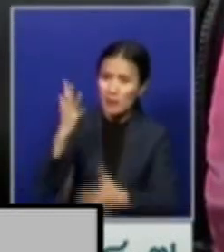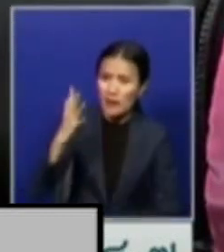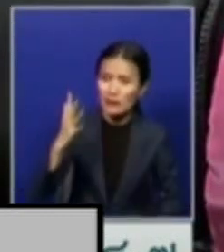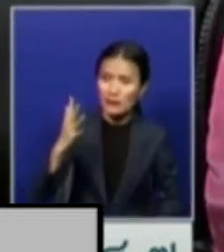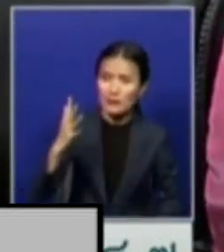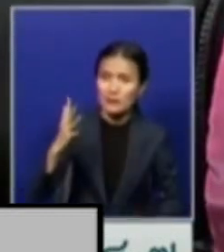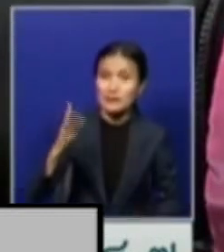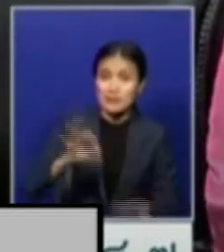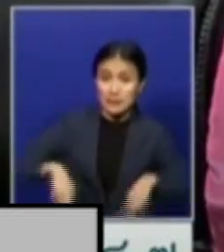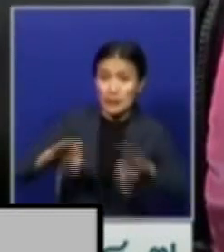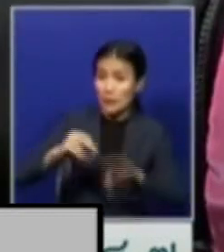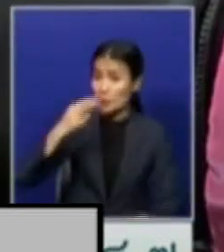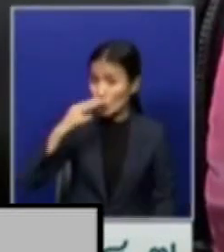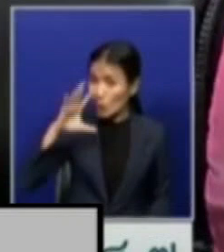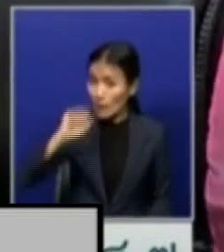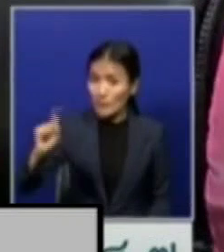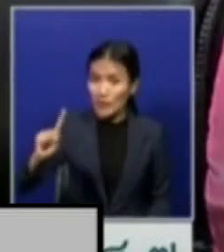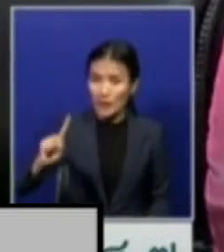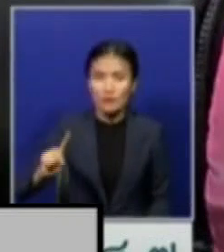แต่อย่างน้อยที่สุด